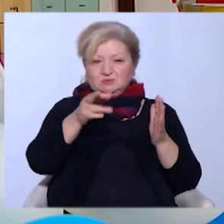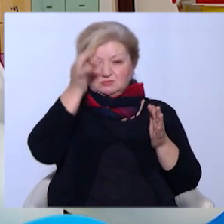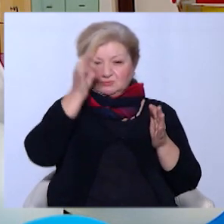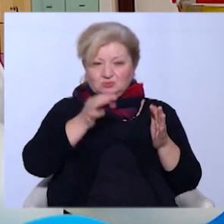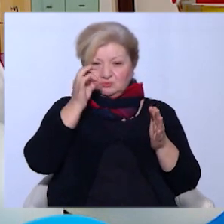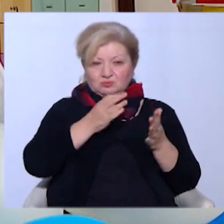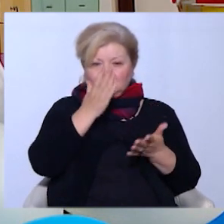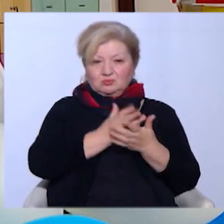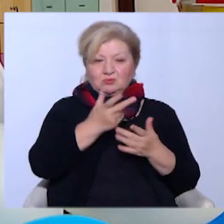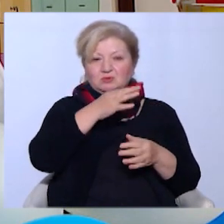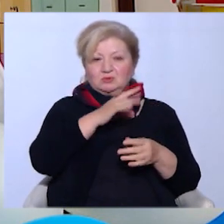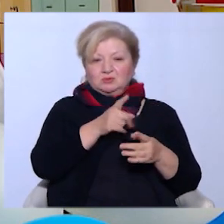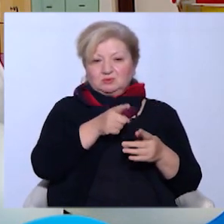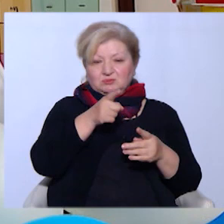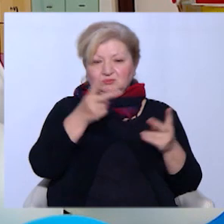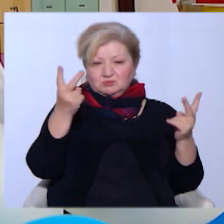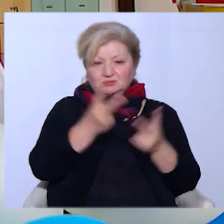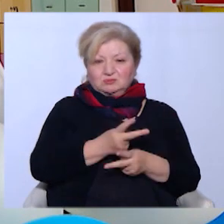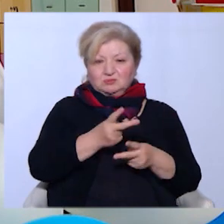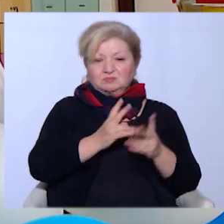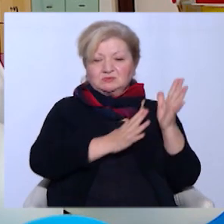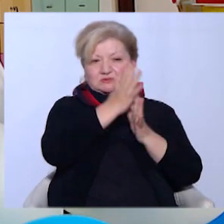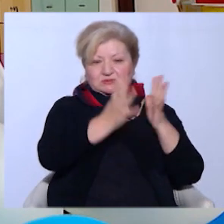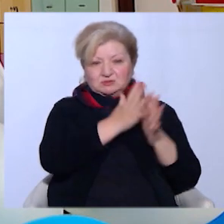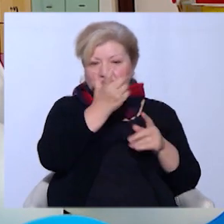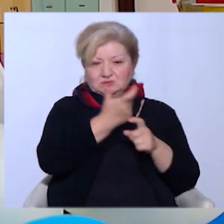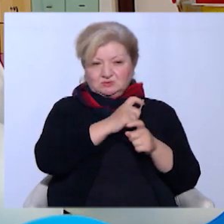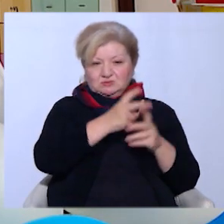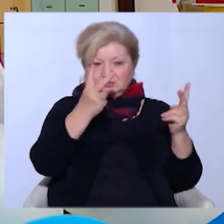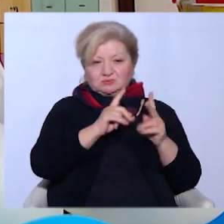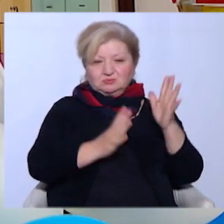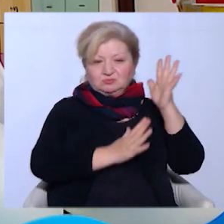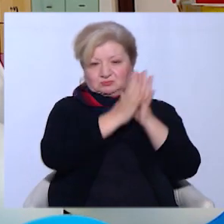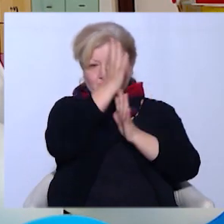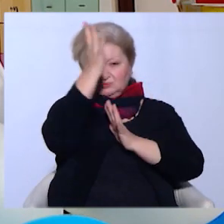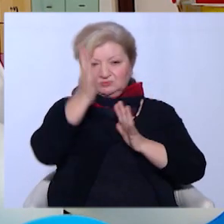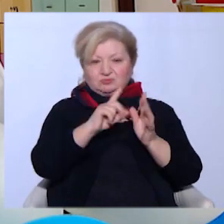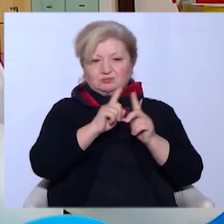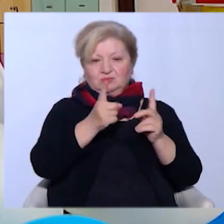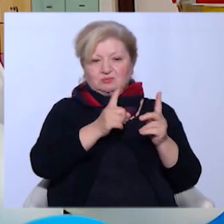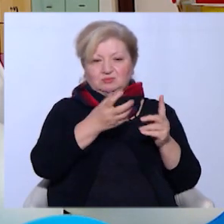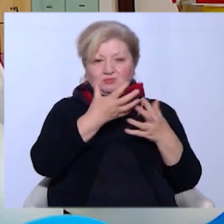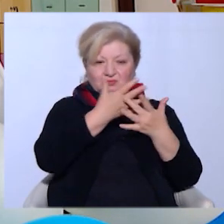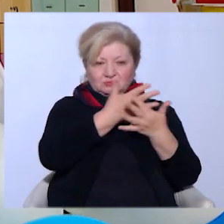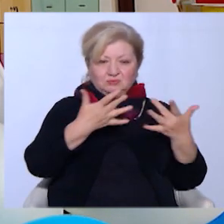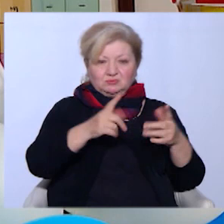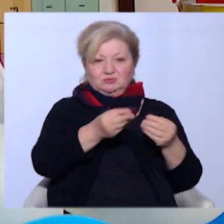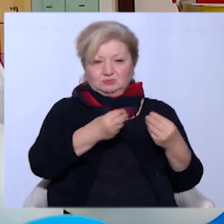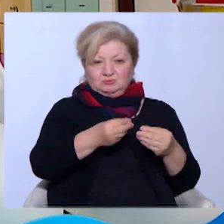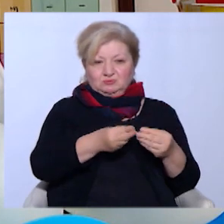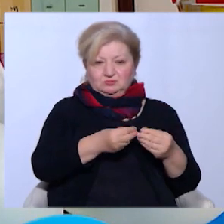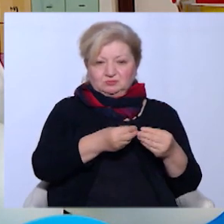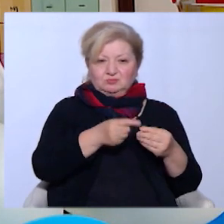აერში 78%-ია და მისი გამოყენება და ძალიან ჭირდებათ